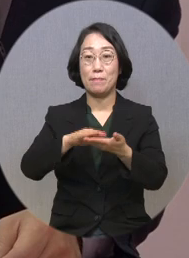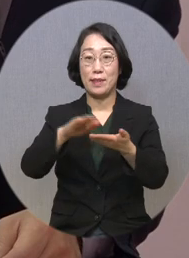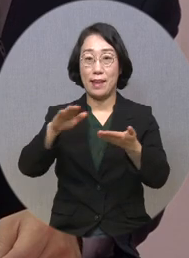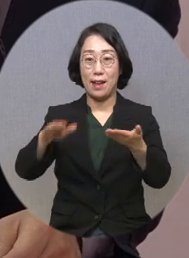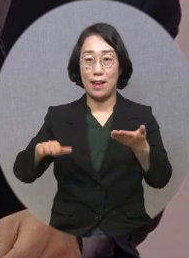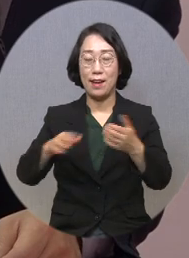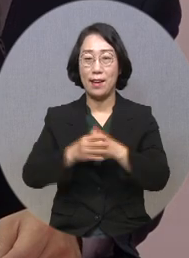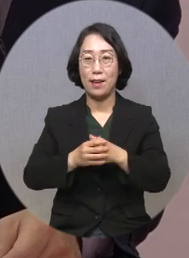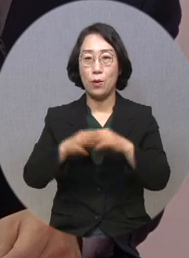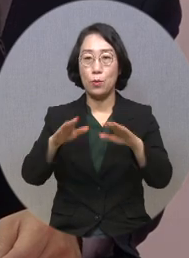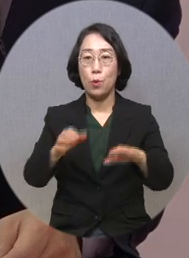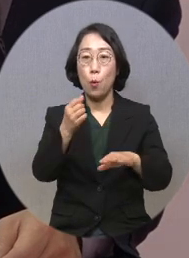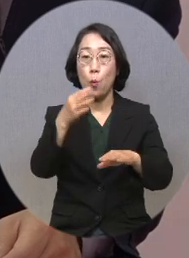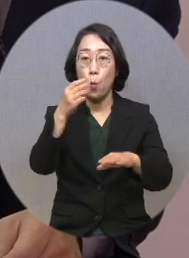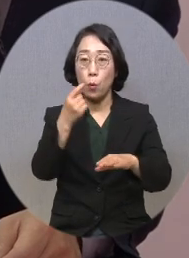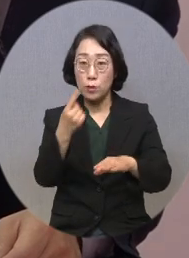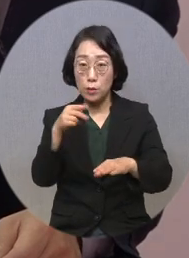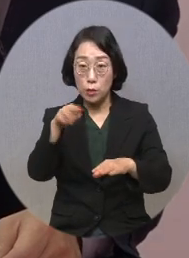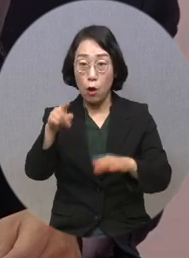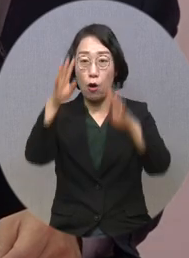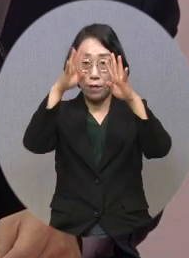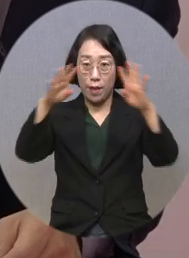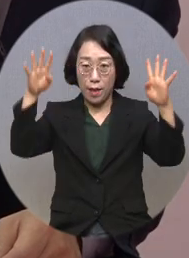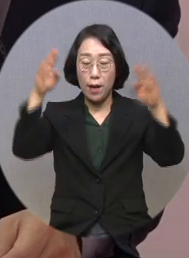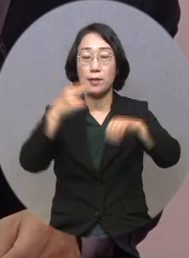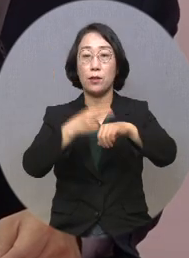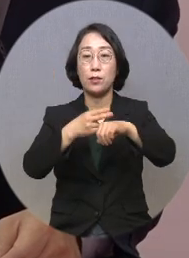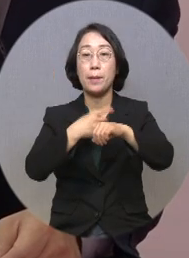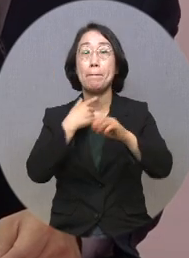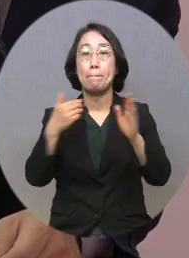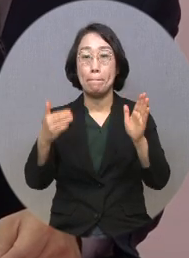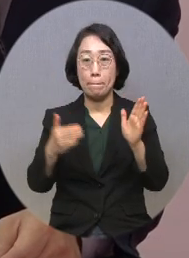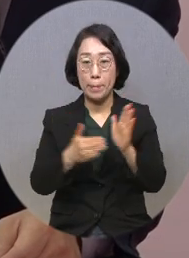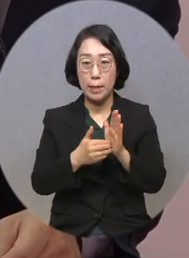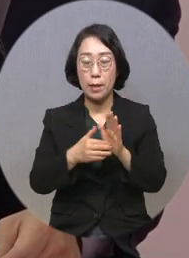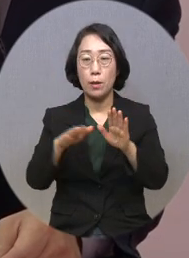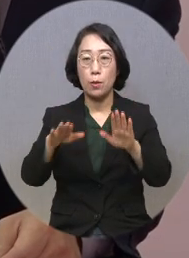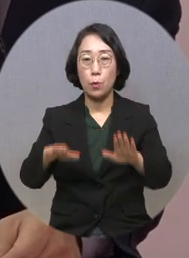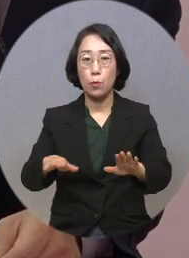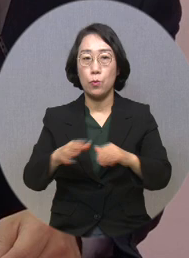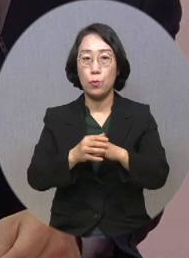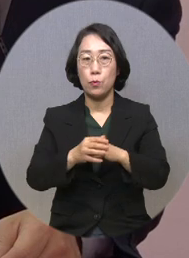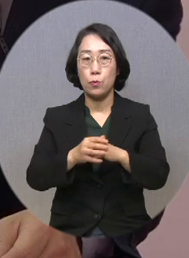오늘은 호서대학교 교수를 역임하셨고 현재는 한국 드론